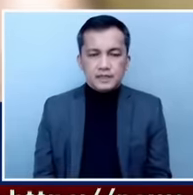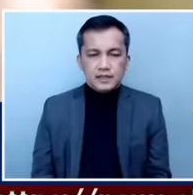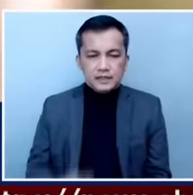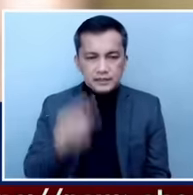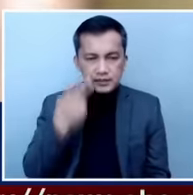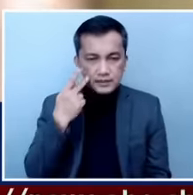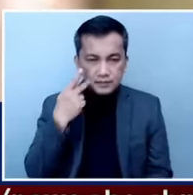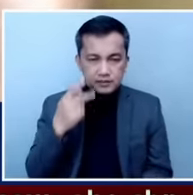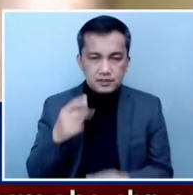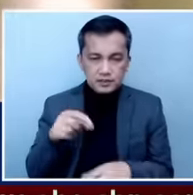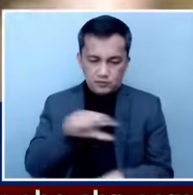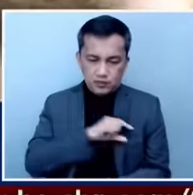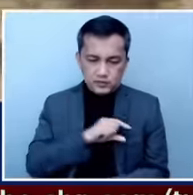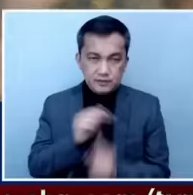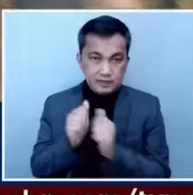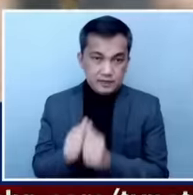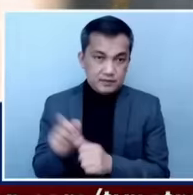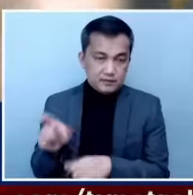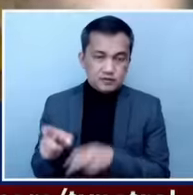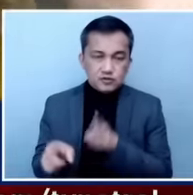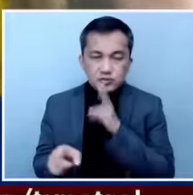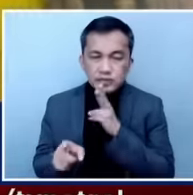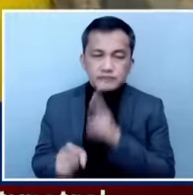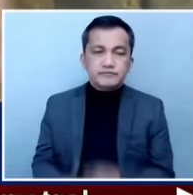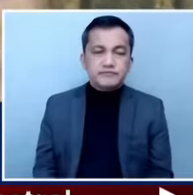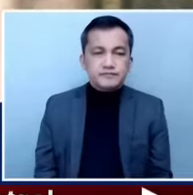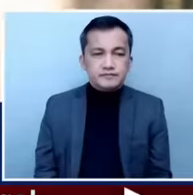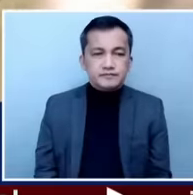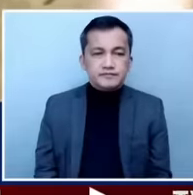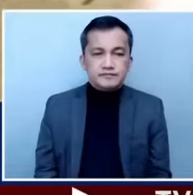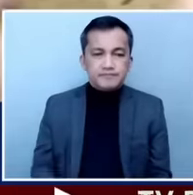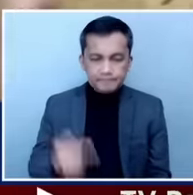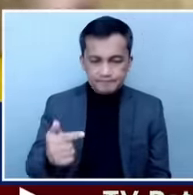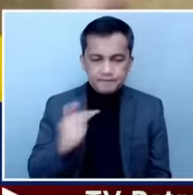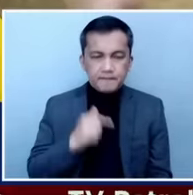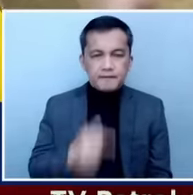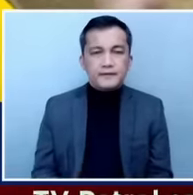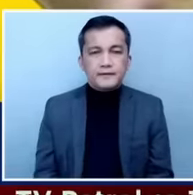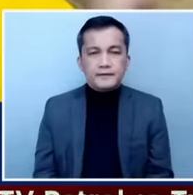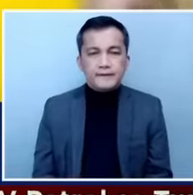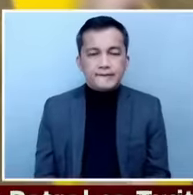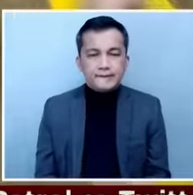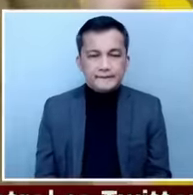may kasabwat ang suspect. Zian Ambrosio, ABS-CBN News.